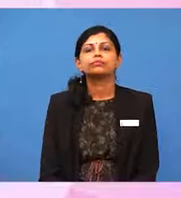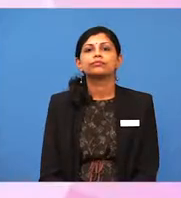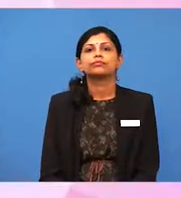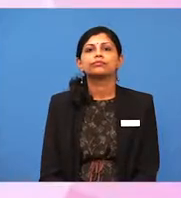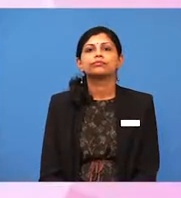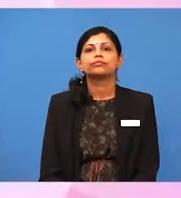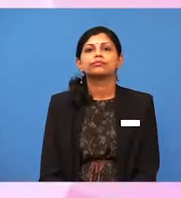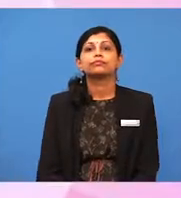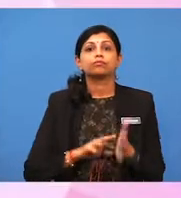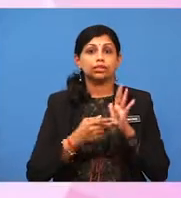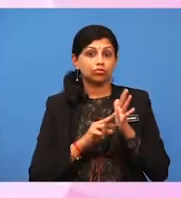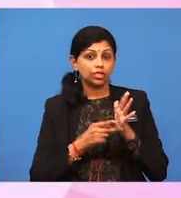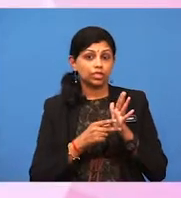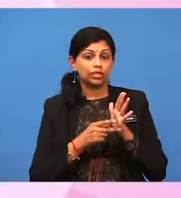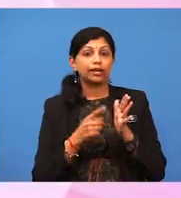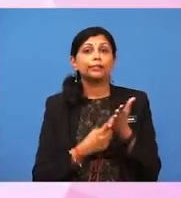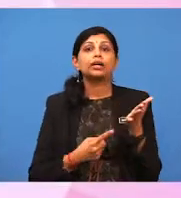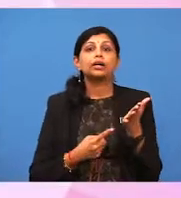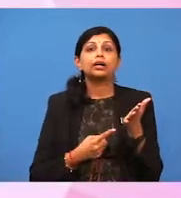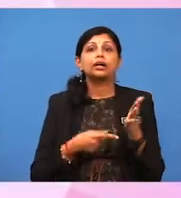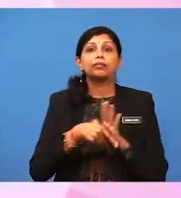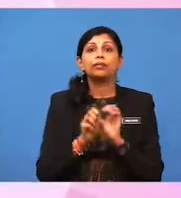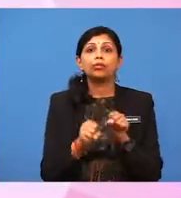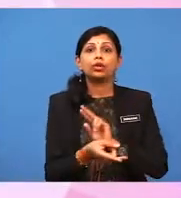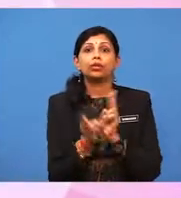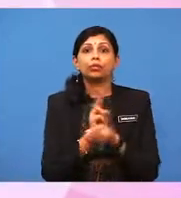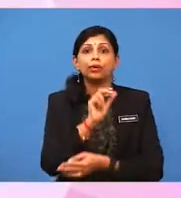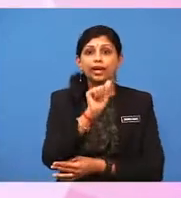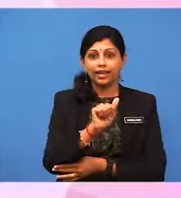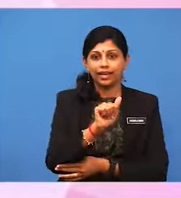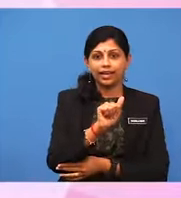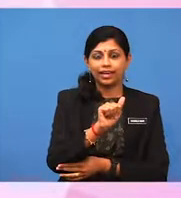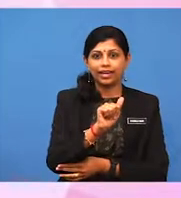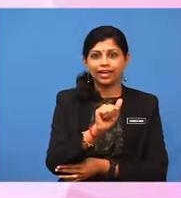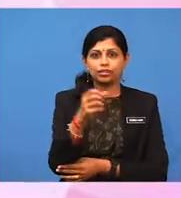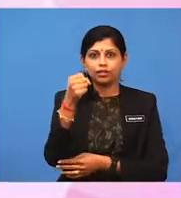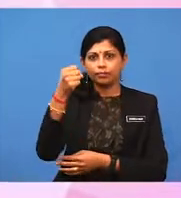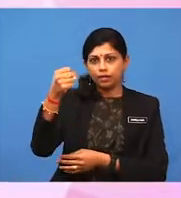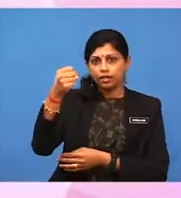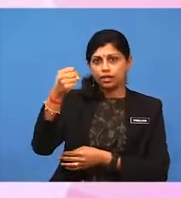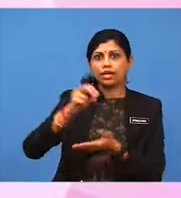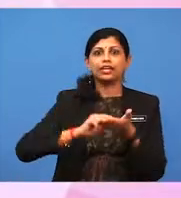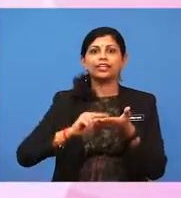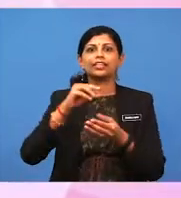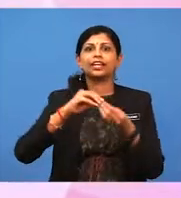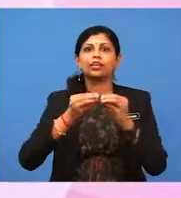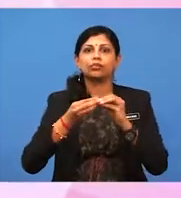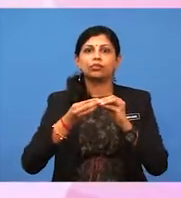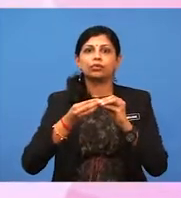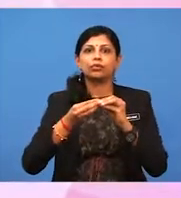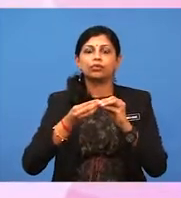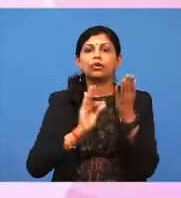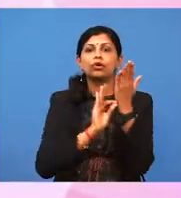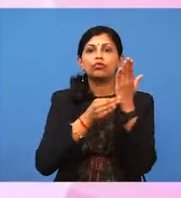10. Ini bermaksud pemboleh ubah A akan sentiasa memegang nilai integer apabila fungsi